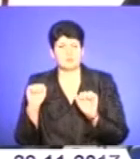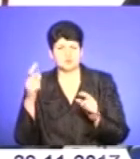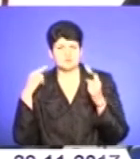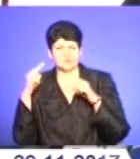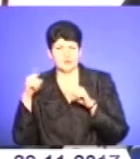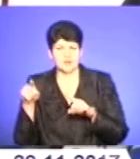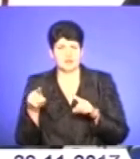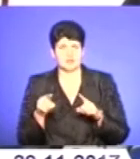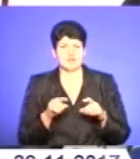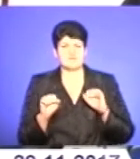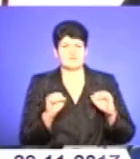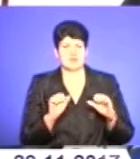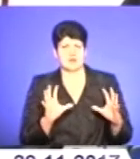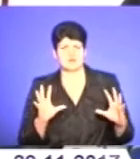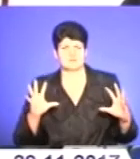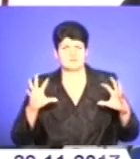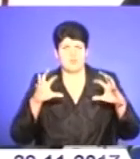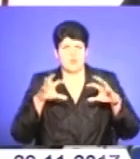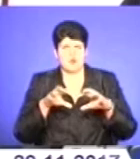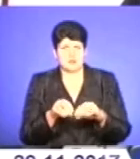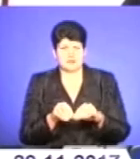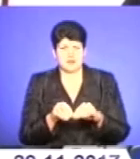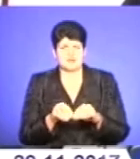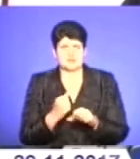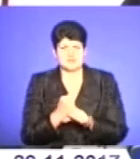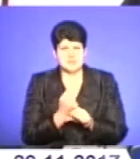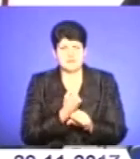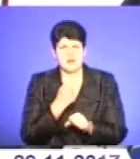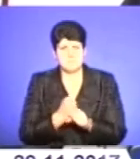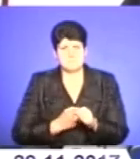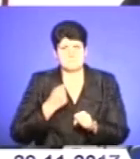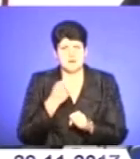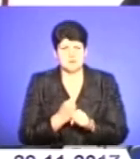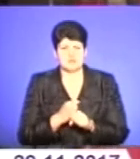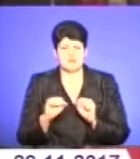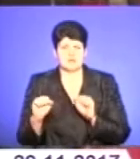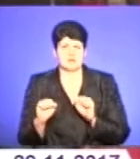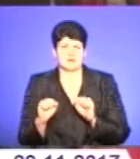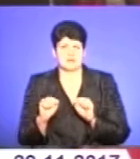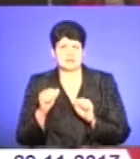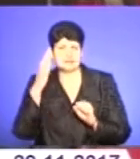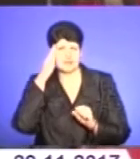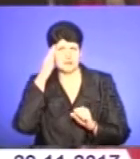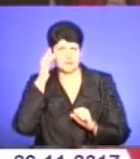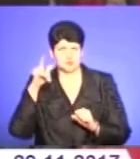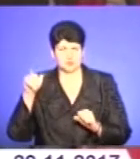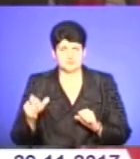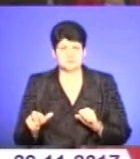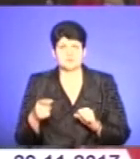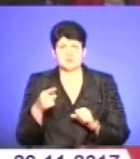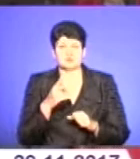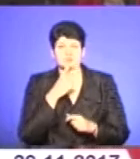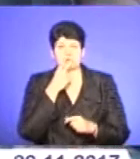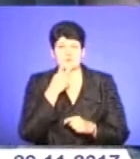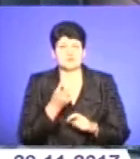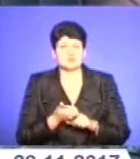яка поглинає і змушує працювати на себе талановиту людину. Тернополяни, які переглянули стрічку, кажуть,